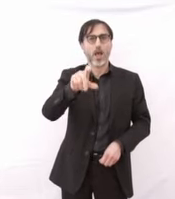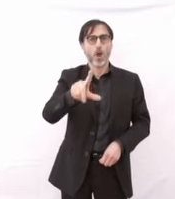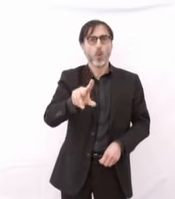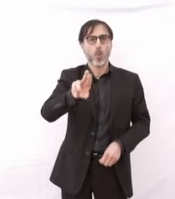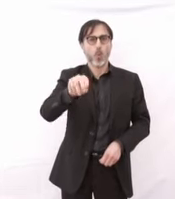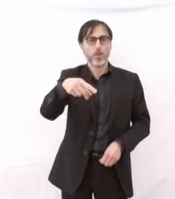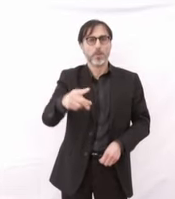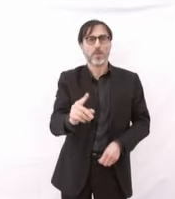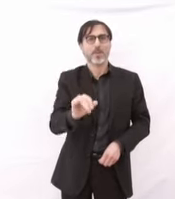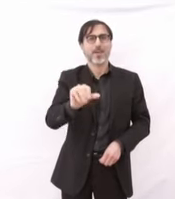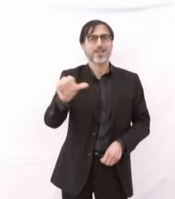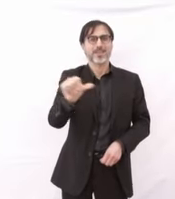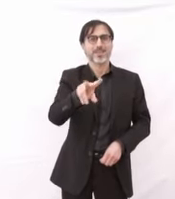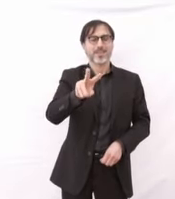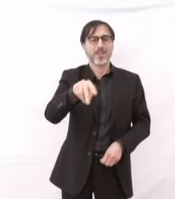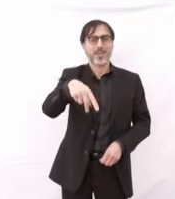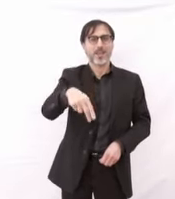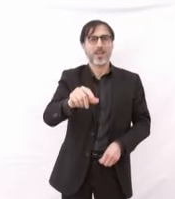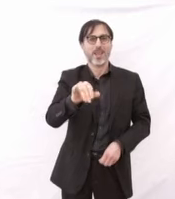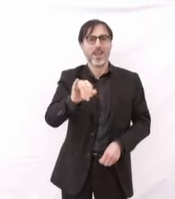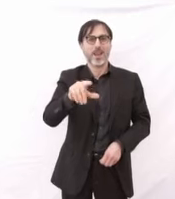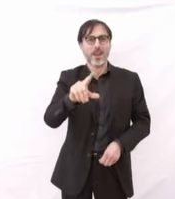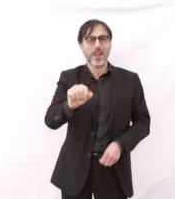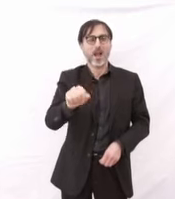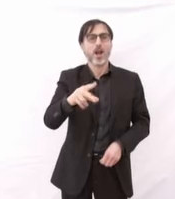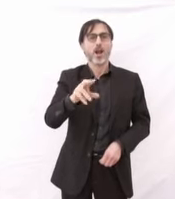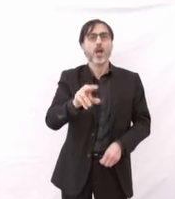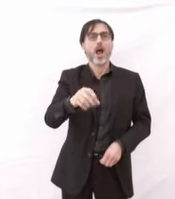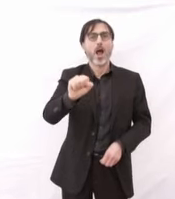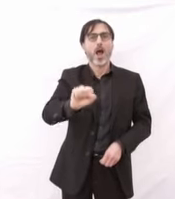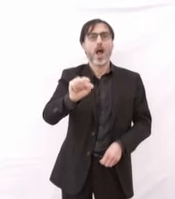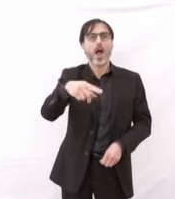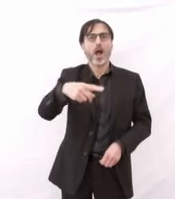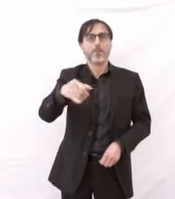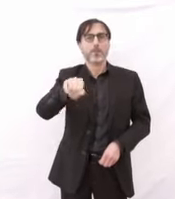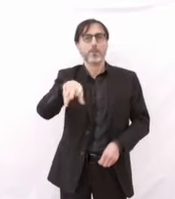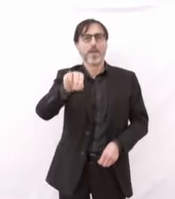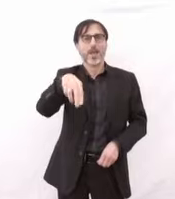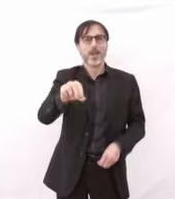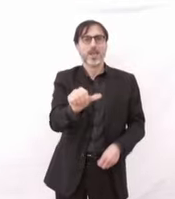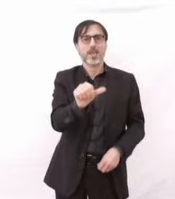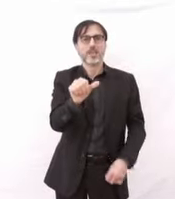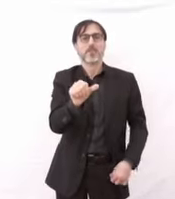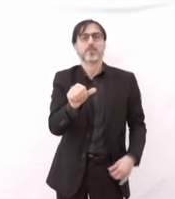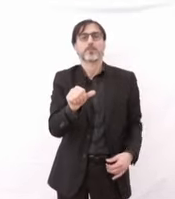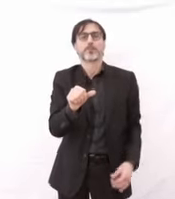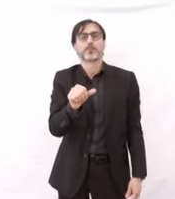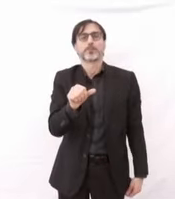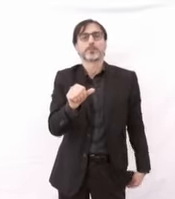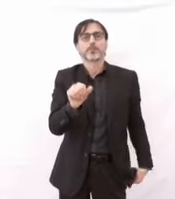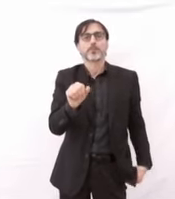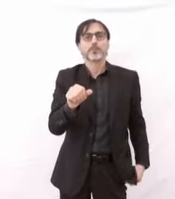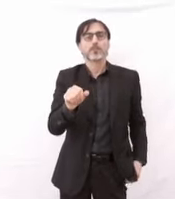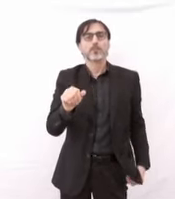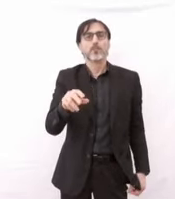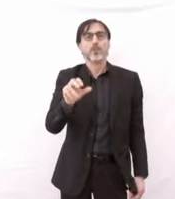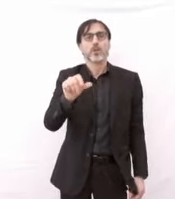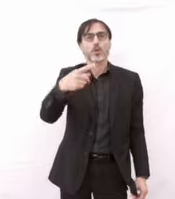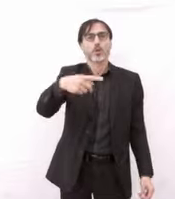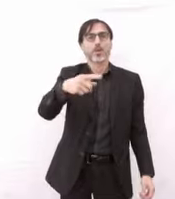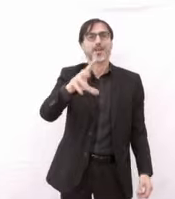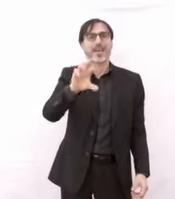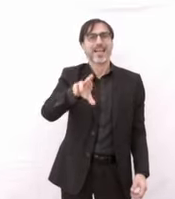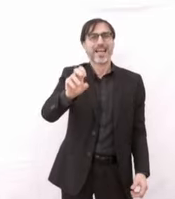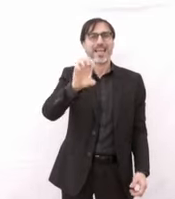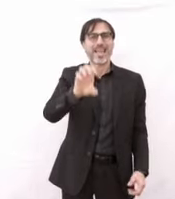Semilia, Gregorio Fenghi, Domenico Attianese, Giuseppe